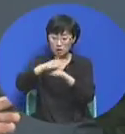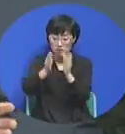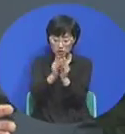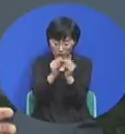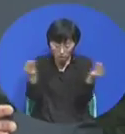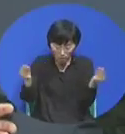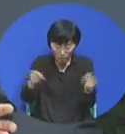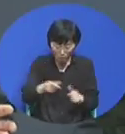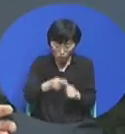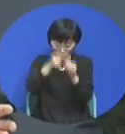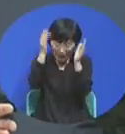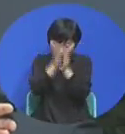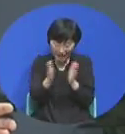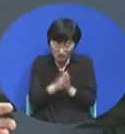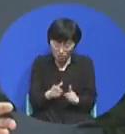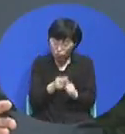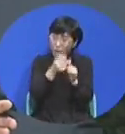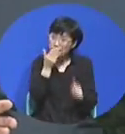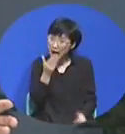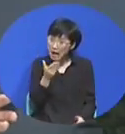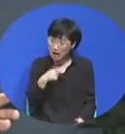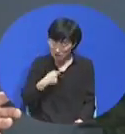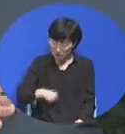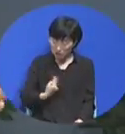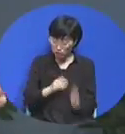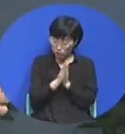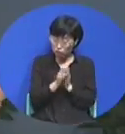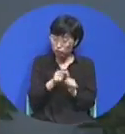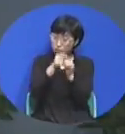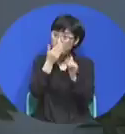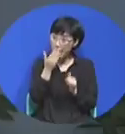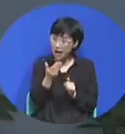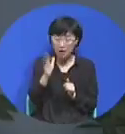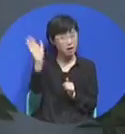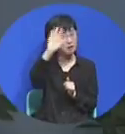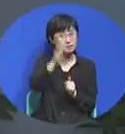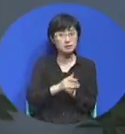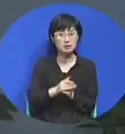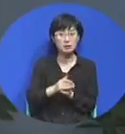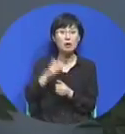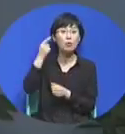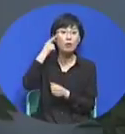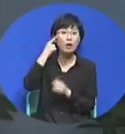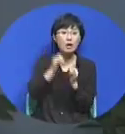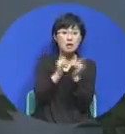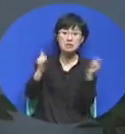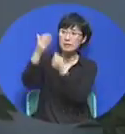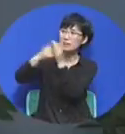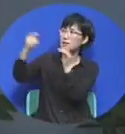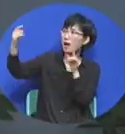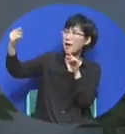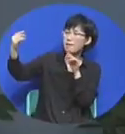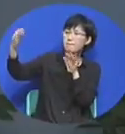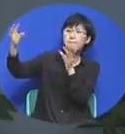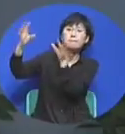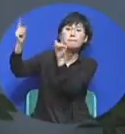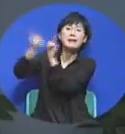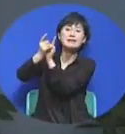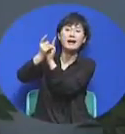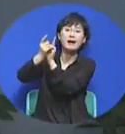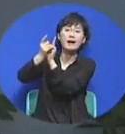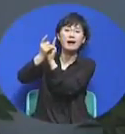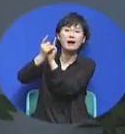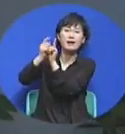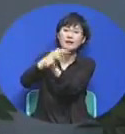없어요. The Bible does not record that you must make your own salvation. 왜냐? 하나님은 못 만들어내는 걸 아시기 때문입니다. Because God knows all too well that we are